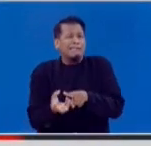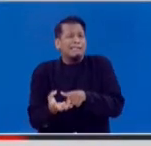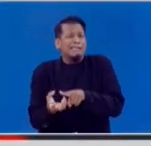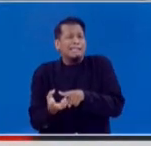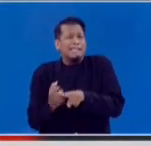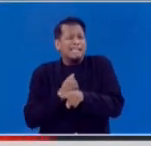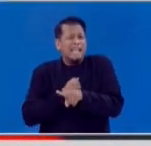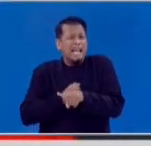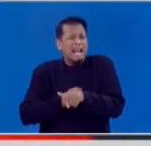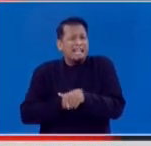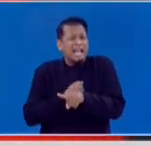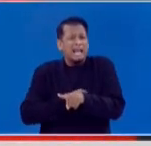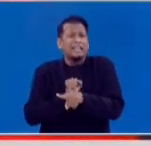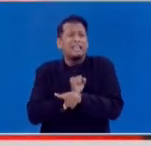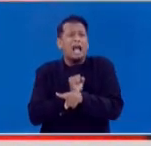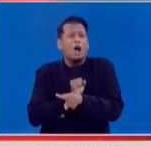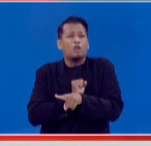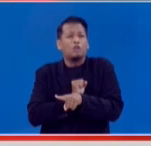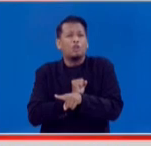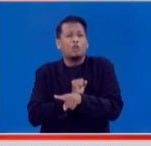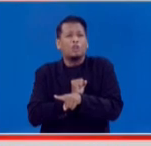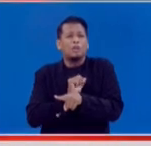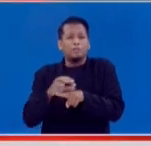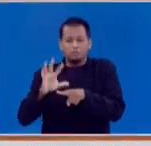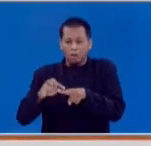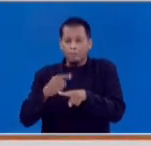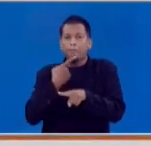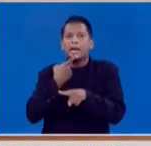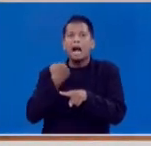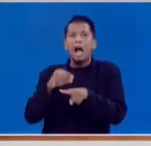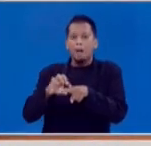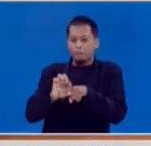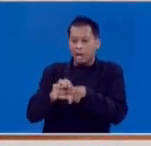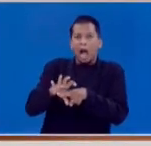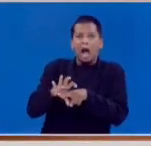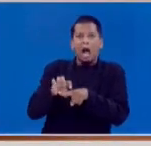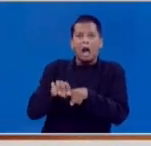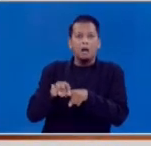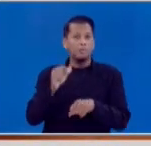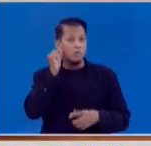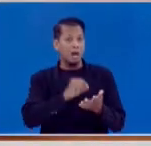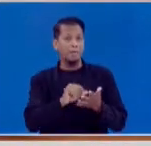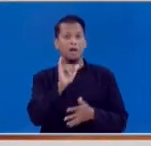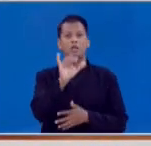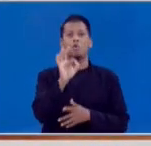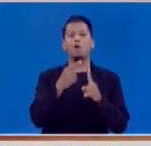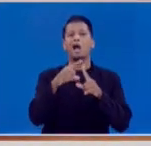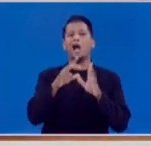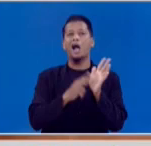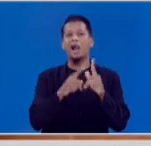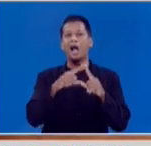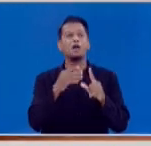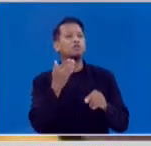bercampur takut karena kondisi jari yang telah memerah dan bengkak. Yohana mengaku coba-coba memakai cincin kawin pada jari tengah